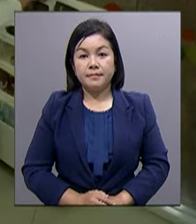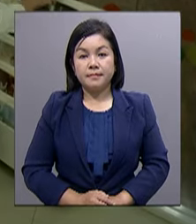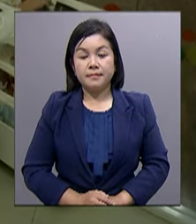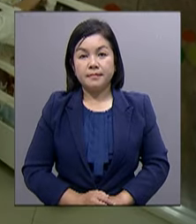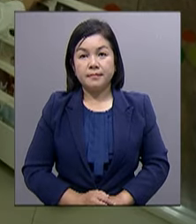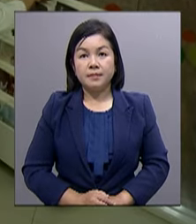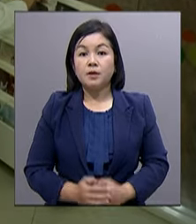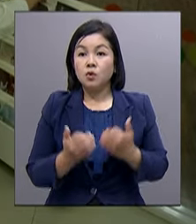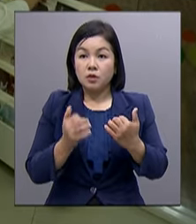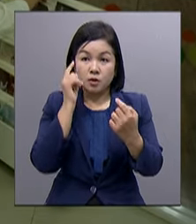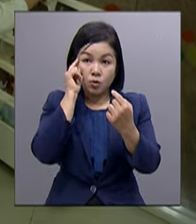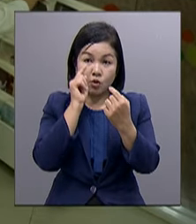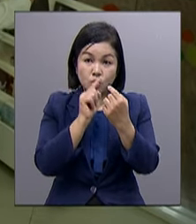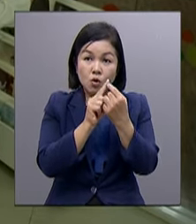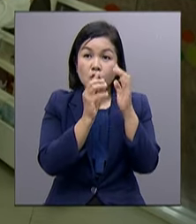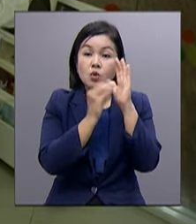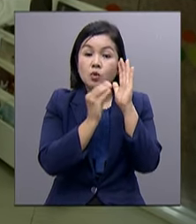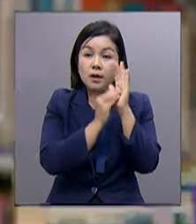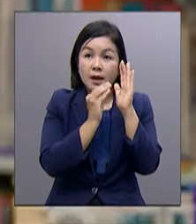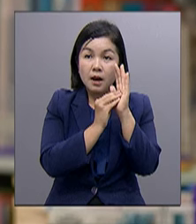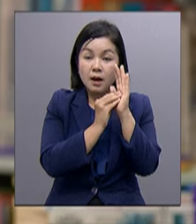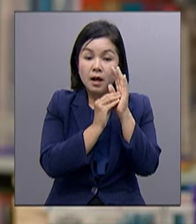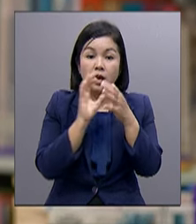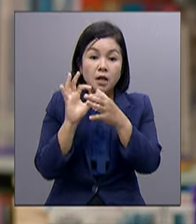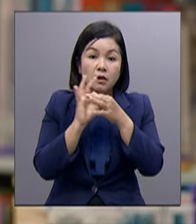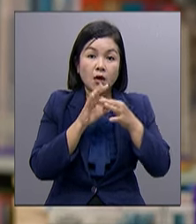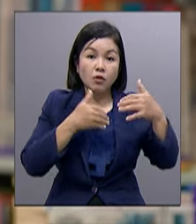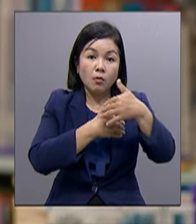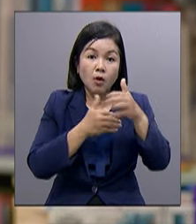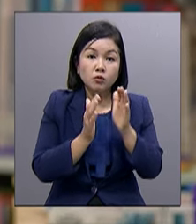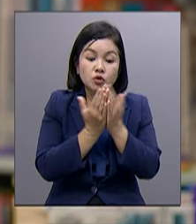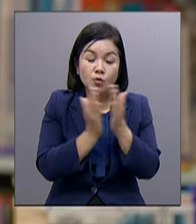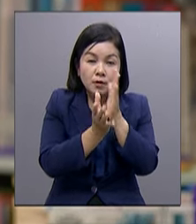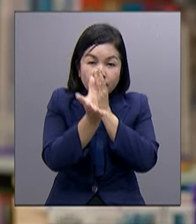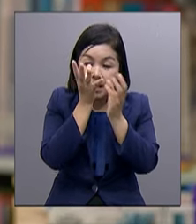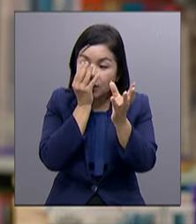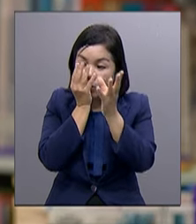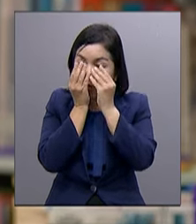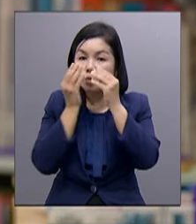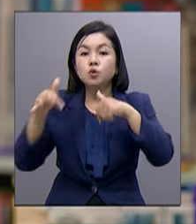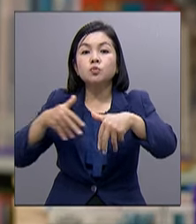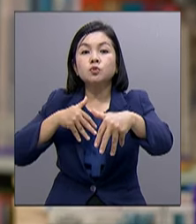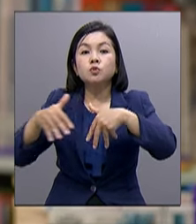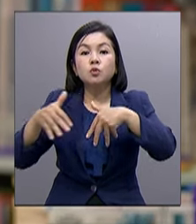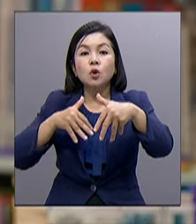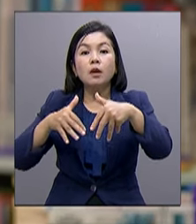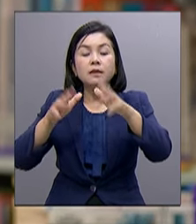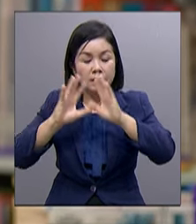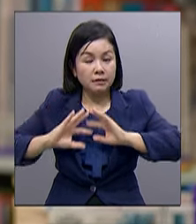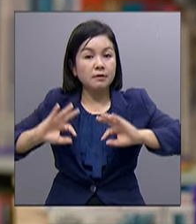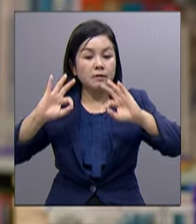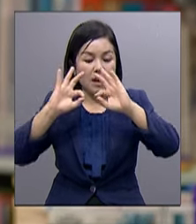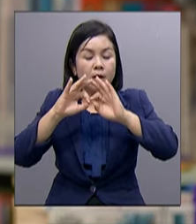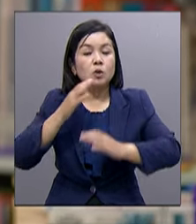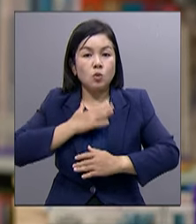สำหรับนโยบายของกรุงเทพมหานครนะคะเกี่ยวกับห้องสมุดเพื่อการเรียนรู้นะคะก็คือเรามีหลักๆคือเราต้อง